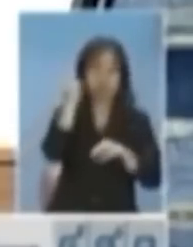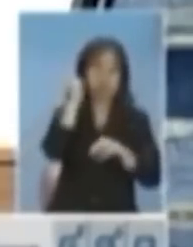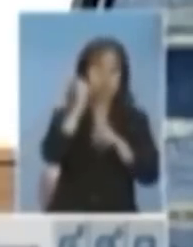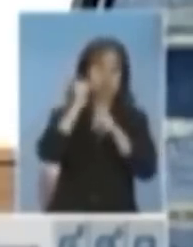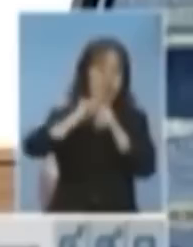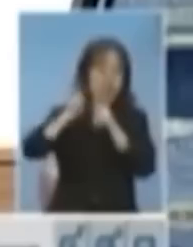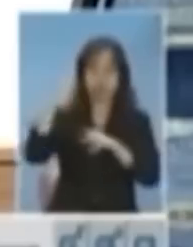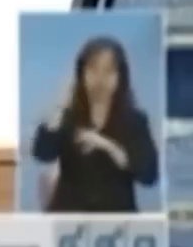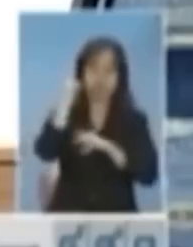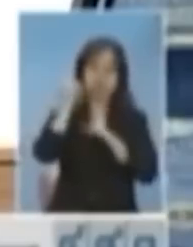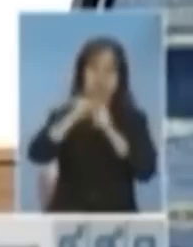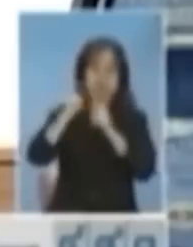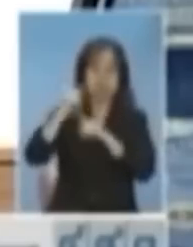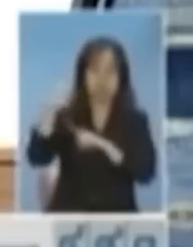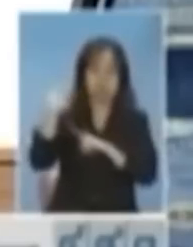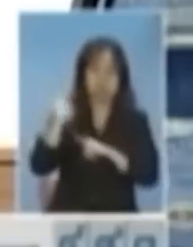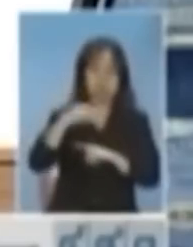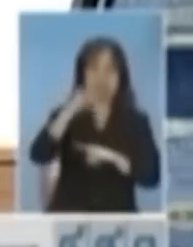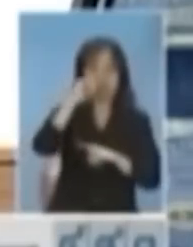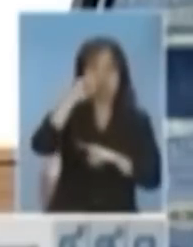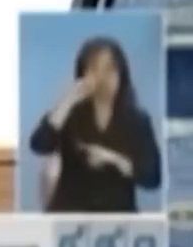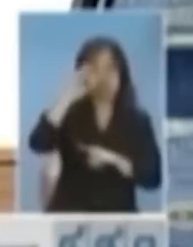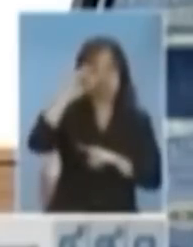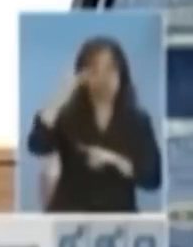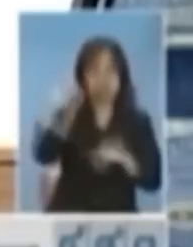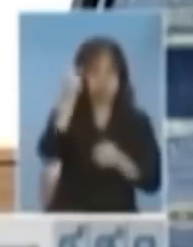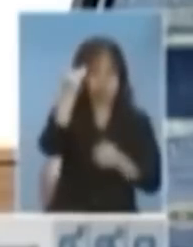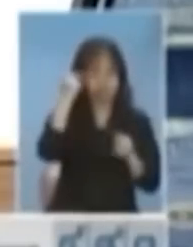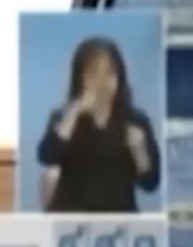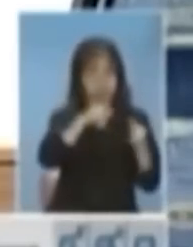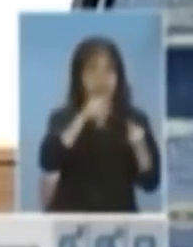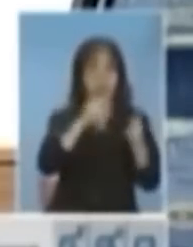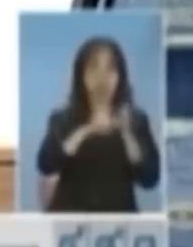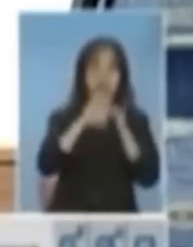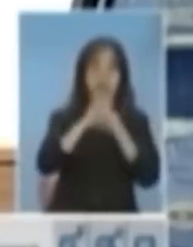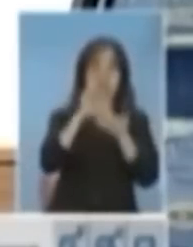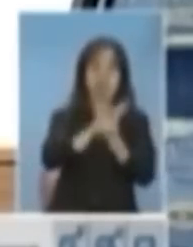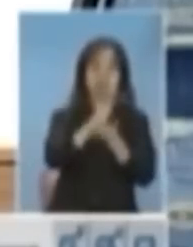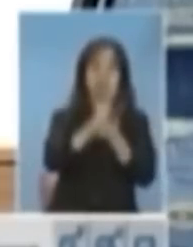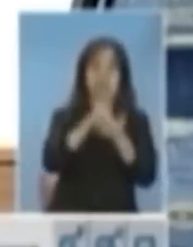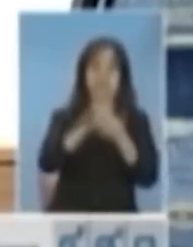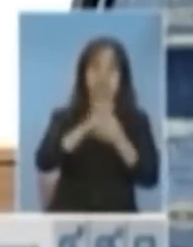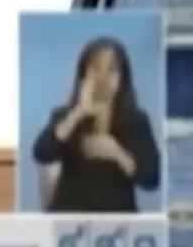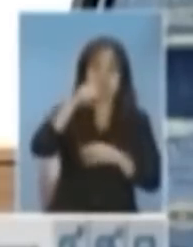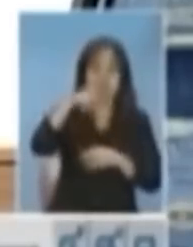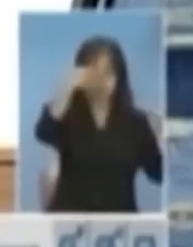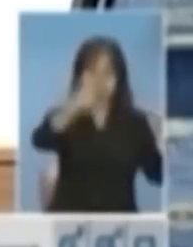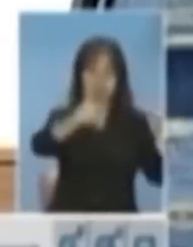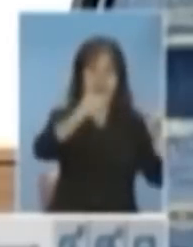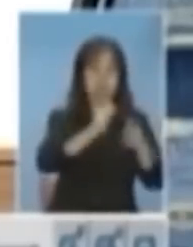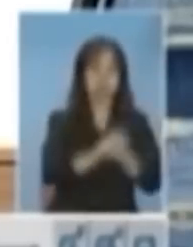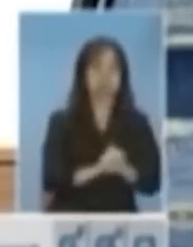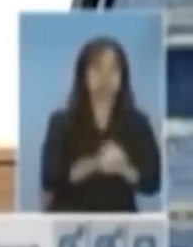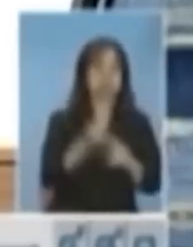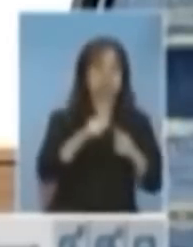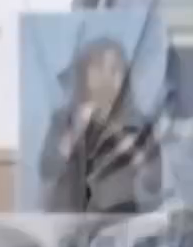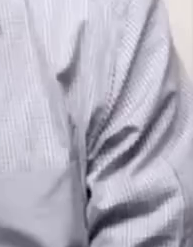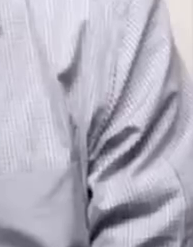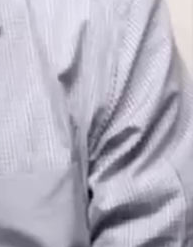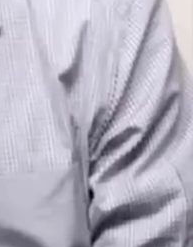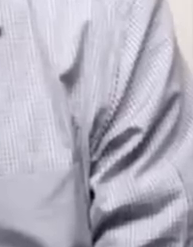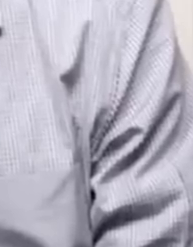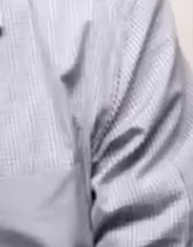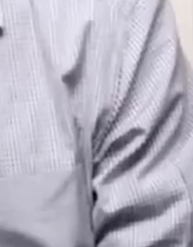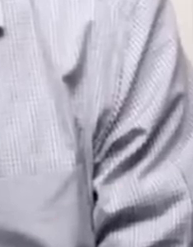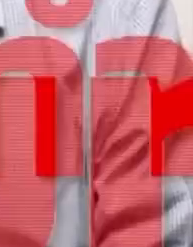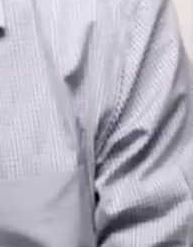ๆหลายๆสำนักนะแม้แต่ IMF ทุกหน่วยงานคัดค้านนี่คือเอกสารที่พรรคเพื่อไทยแจกไว้เอกสารนี้เขียนไว้ว่าทัก